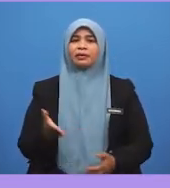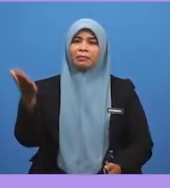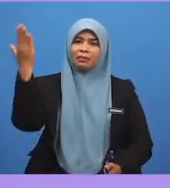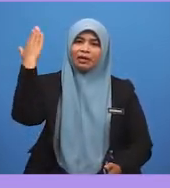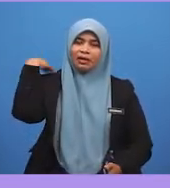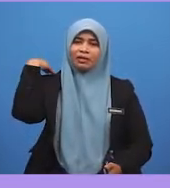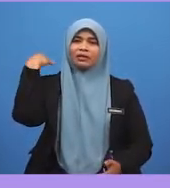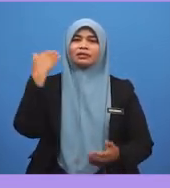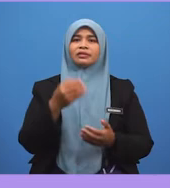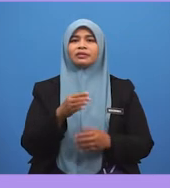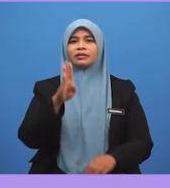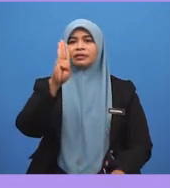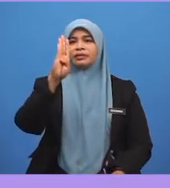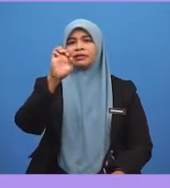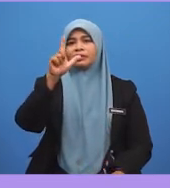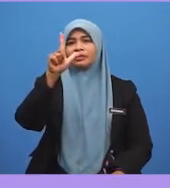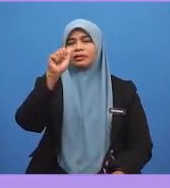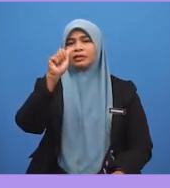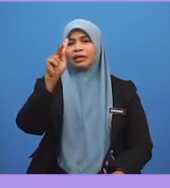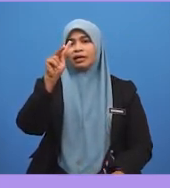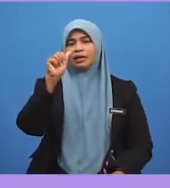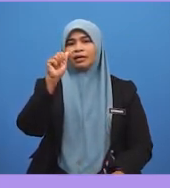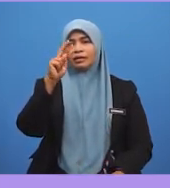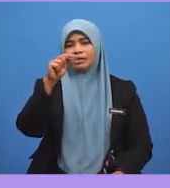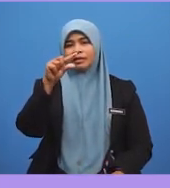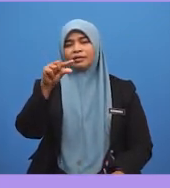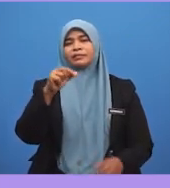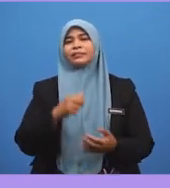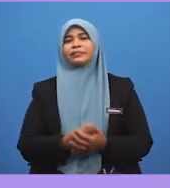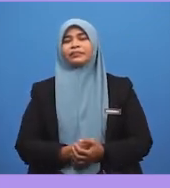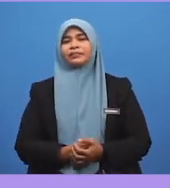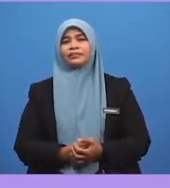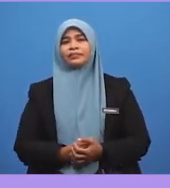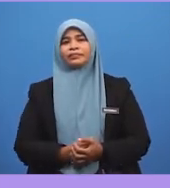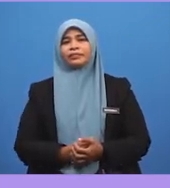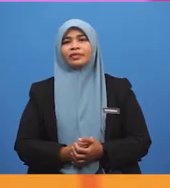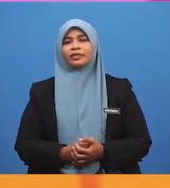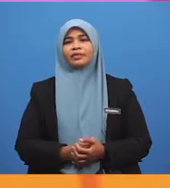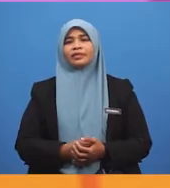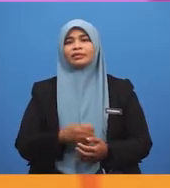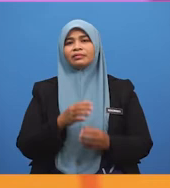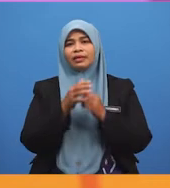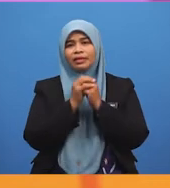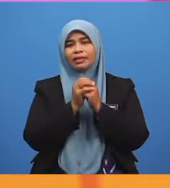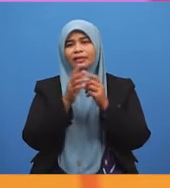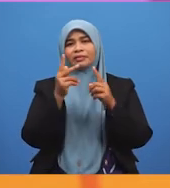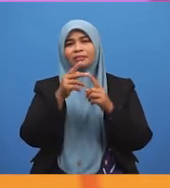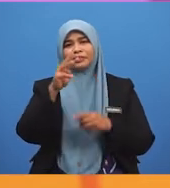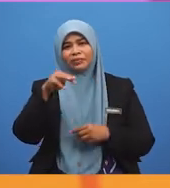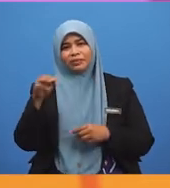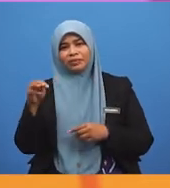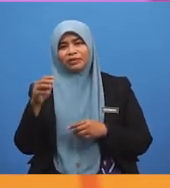belakang, belakang. Syabas